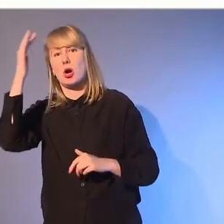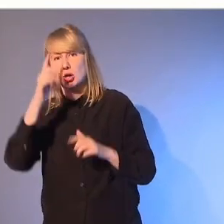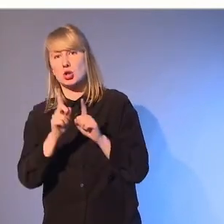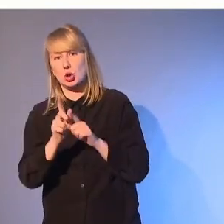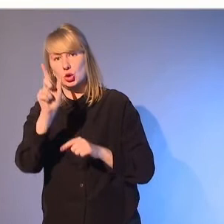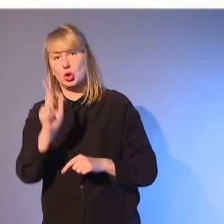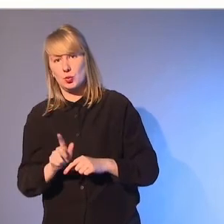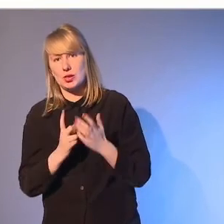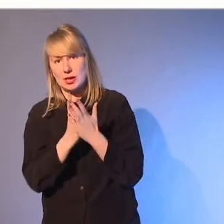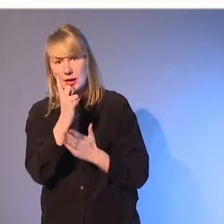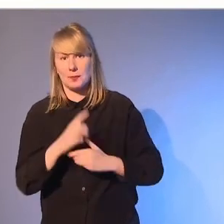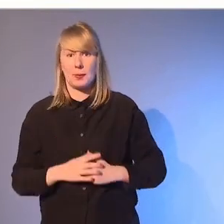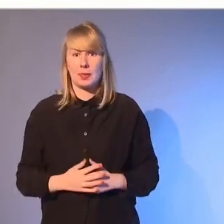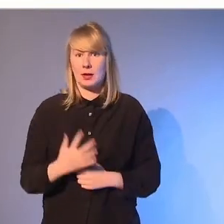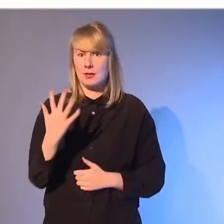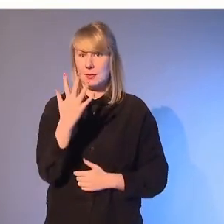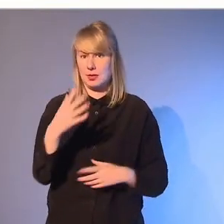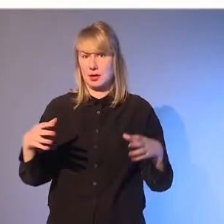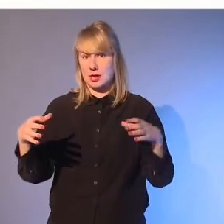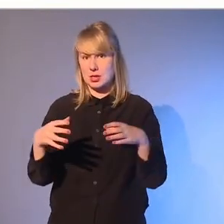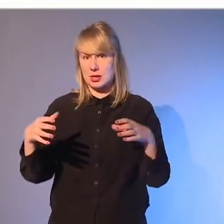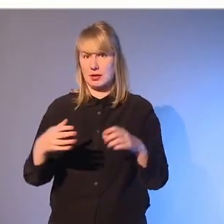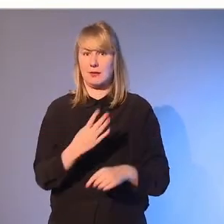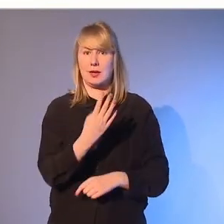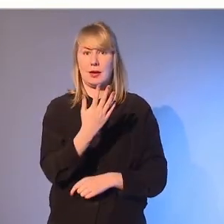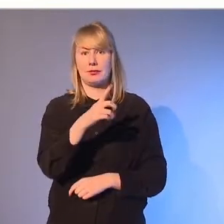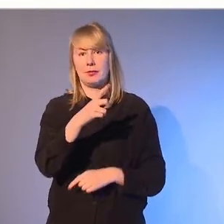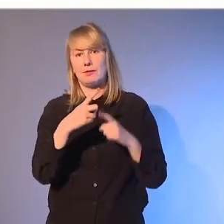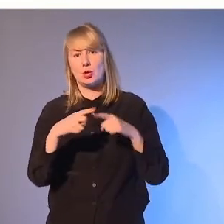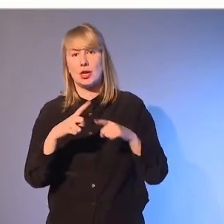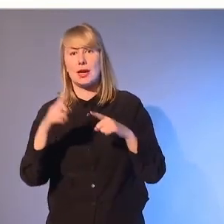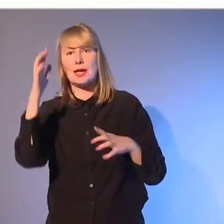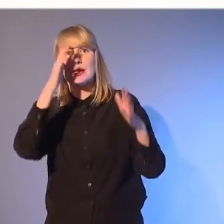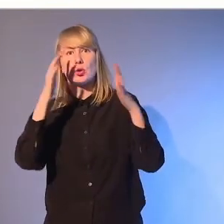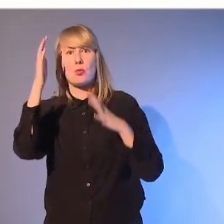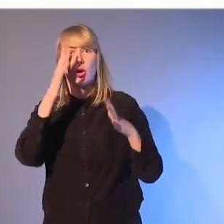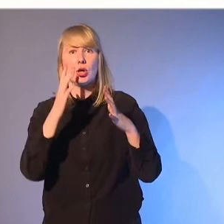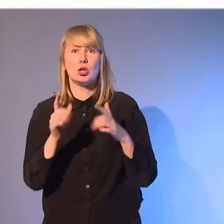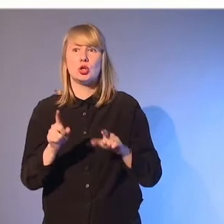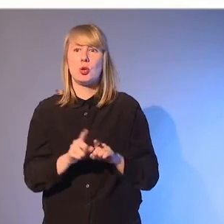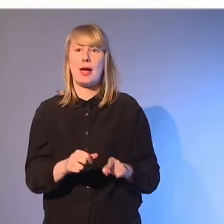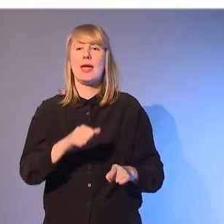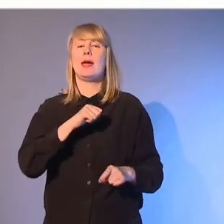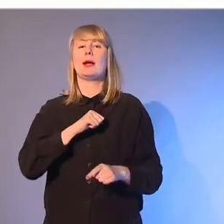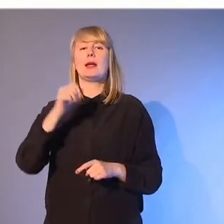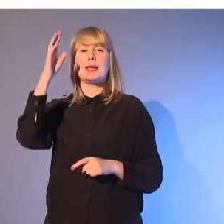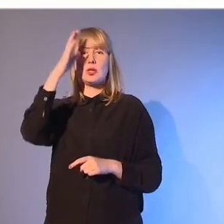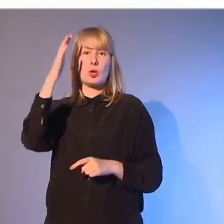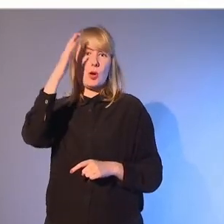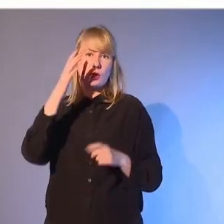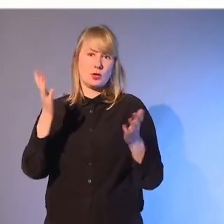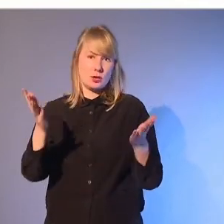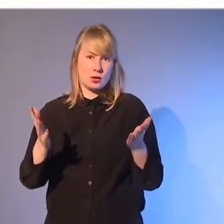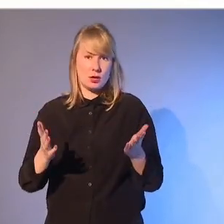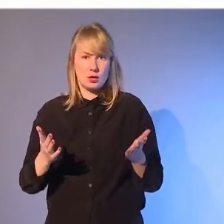der. Og i en 5. klasse så kan det være en 4-5 forskjellige sånne resonemanger som er egne resonemanger.